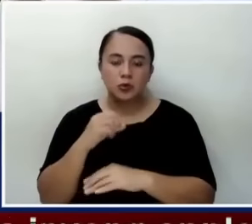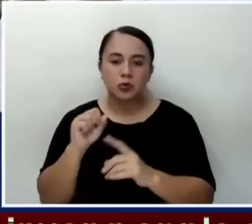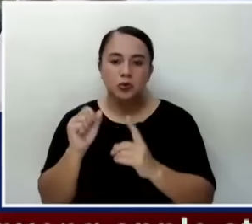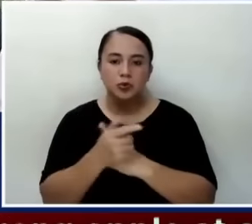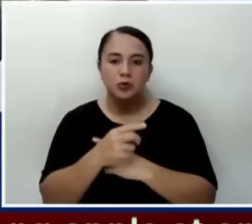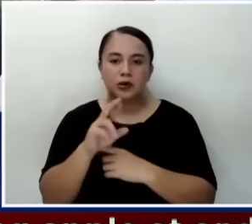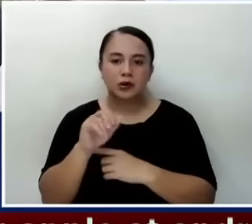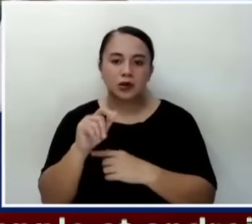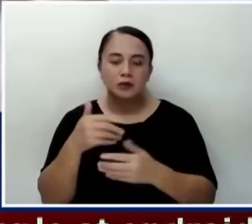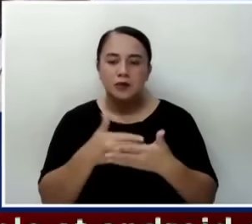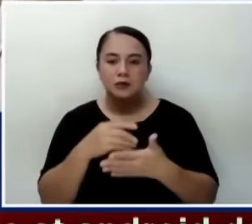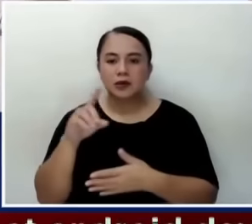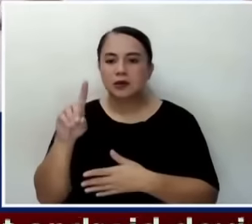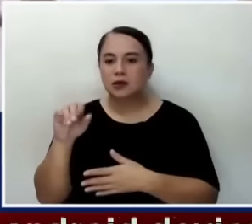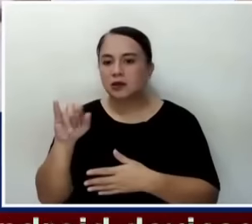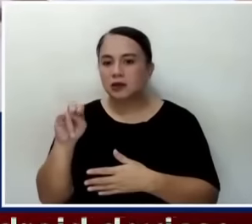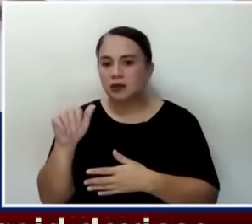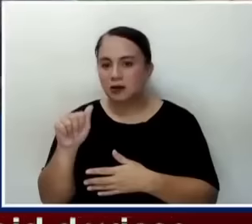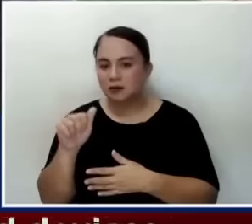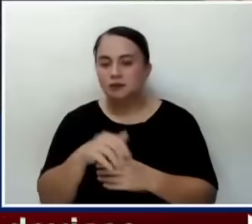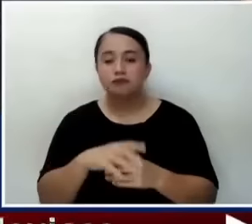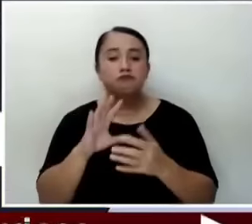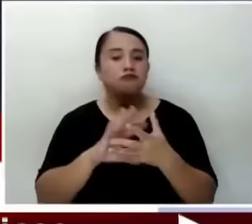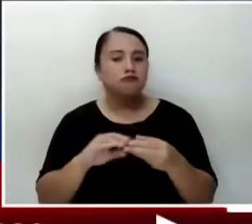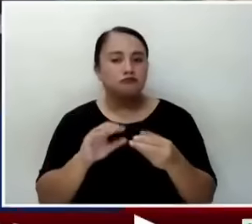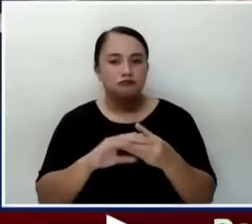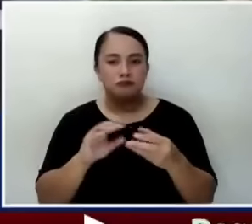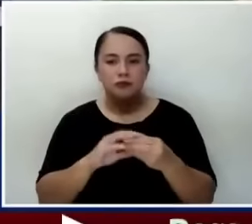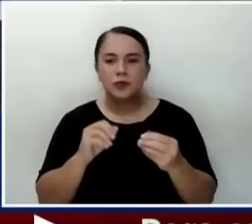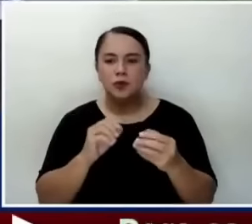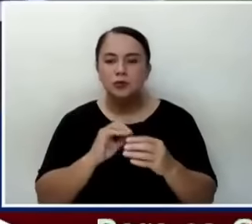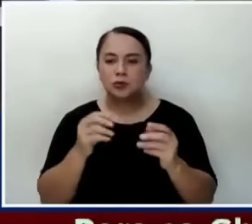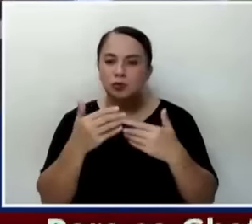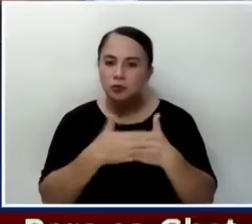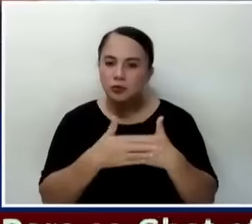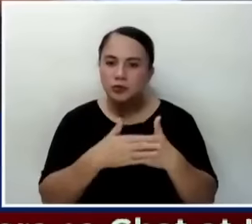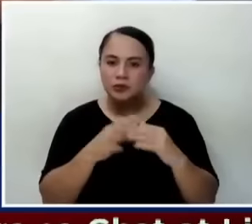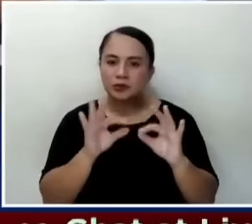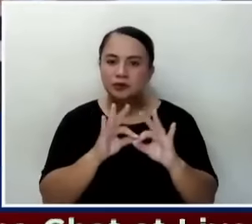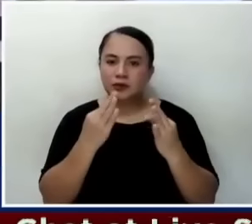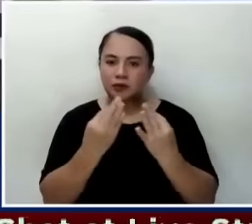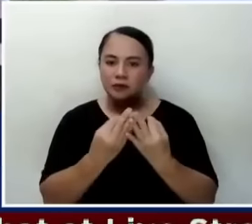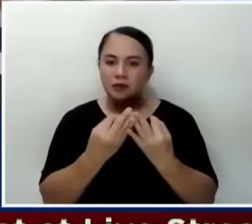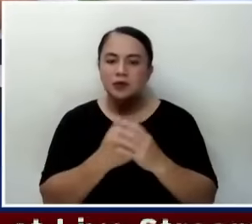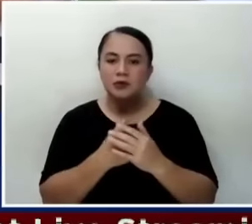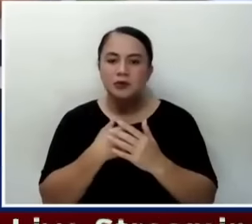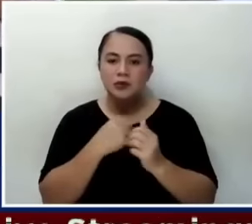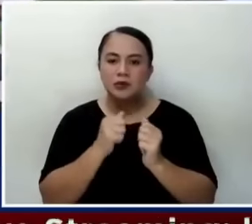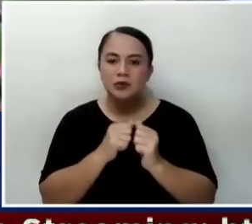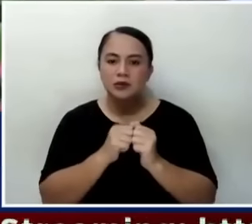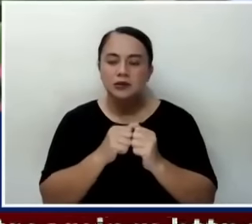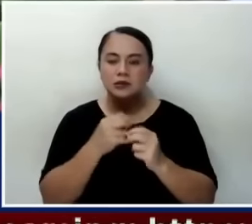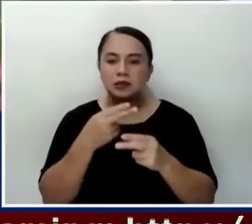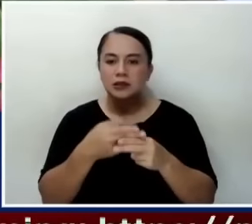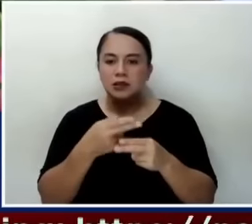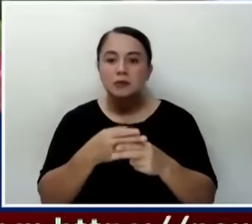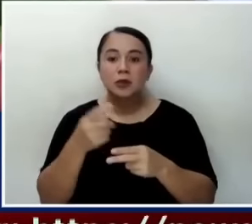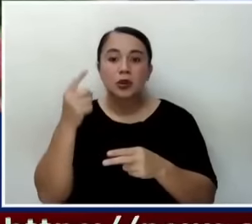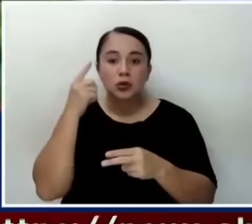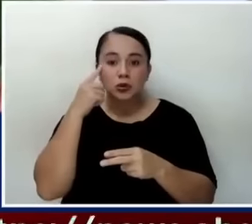Baby na si Dina Bonnevie. Kwento ng aktres, sa sobrang close niya sa pamilya Monteverde, pati ang kanyang screen name ay inakala nilang